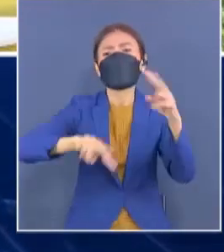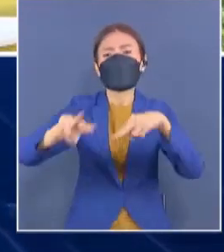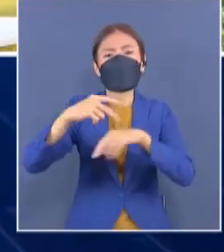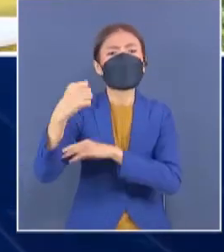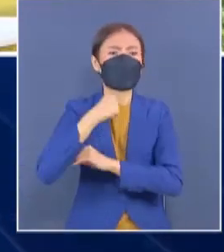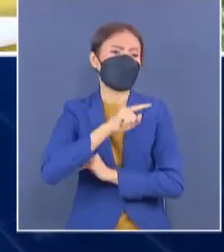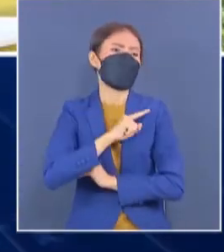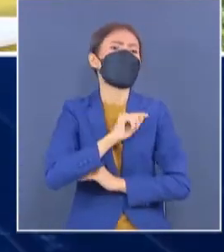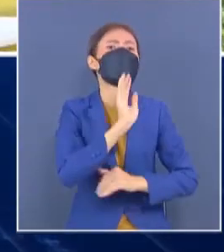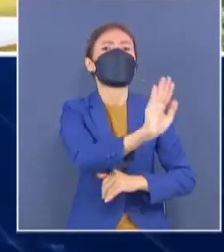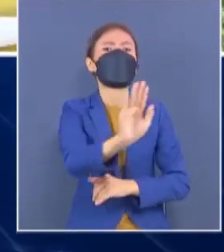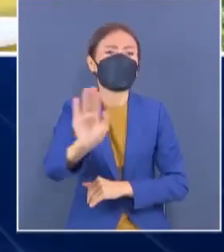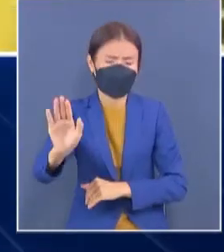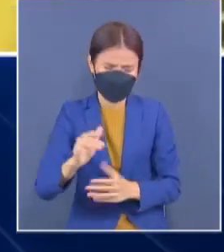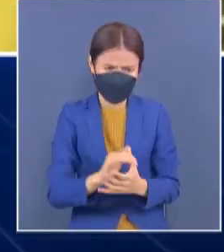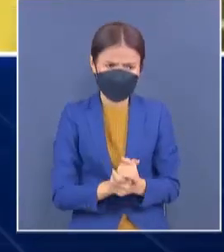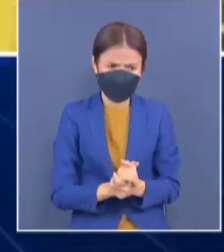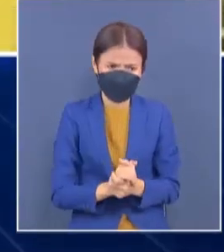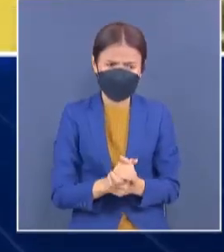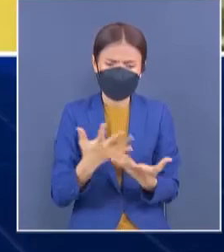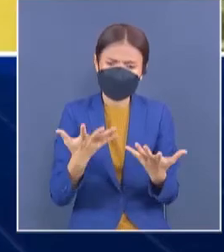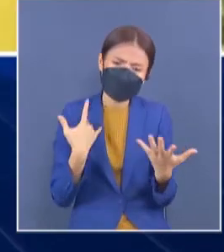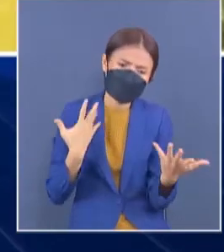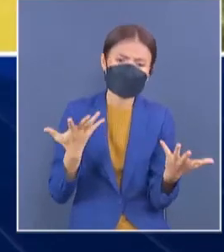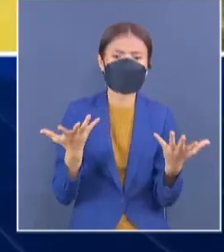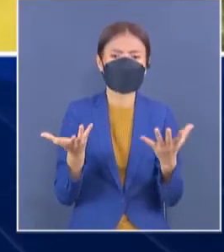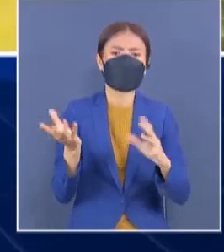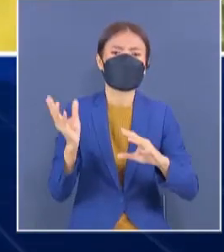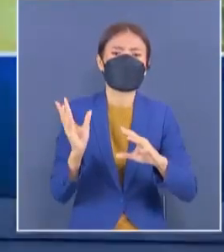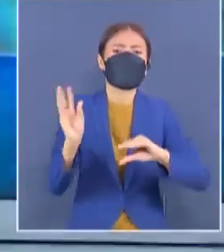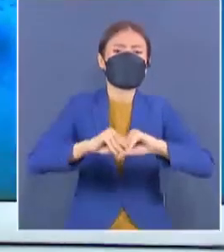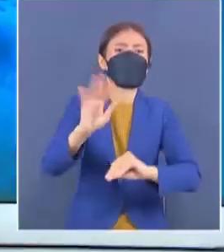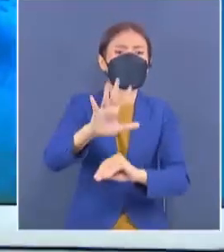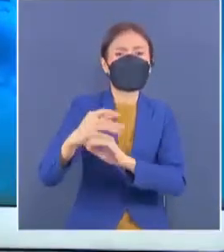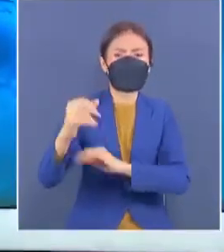านพูดถึงเรื่องนี้เท่านี้ฮะ ท่านนายกก็บอกว่าก็ไม่ต้องเพิ่มหรอกเพราะว่าตอนนี้มันพอเพียงอยู่แล้วนะครับ